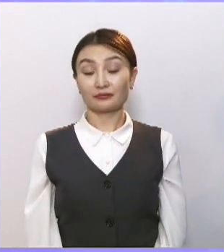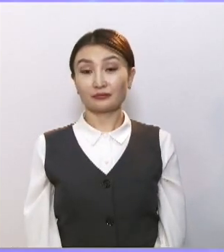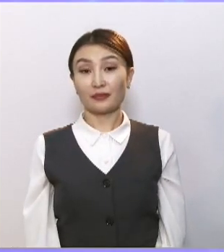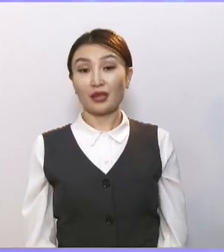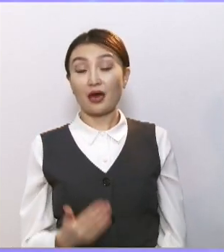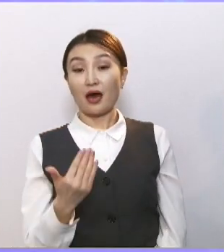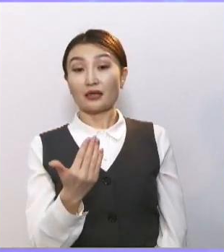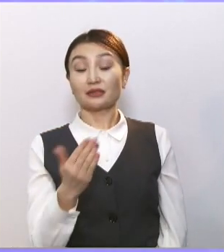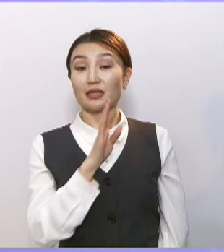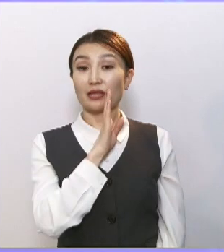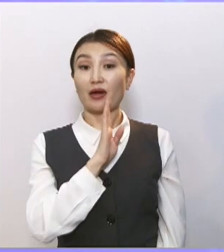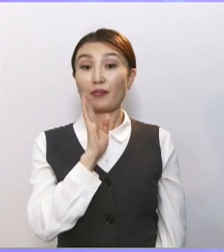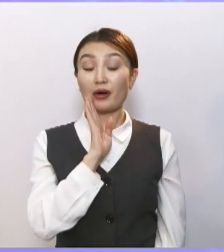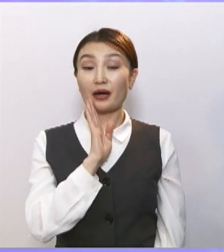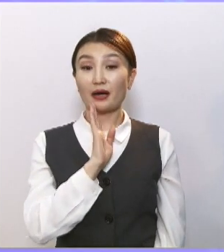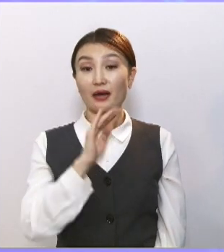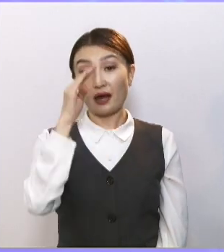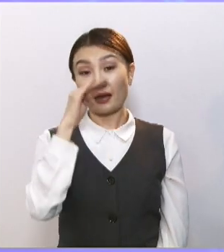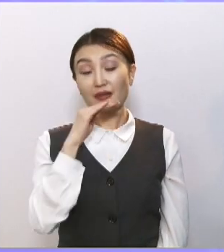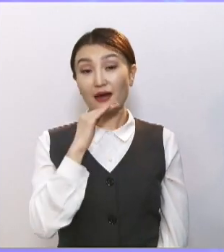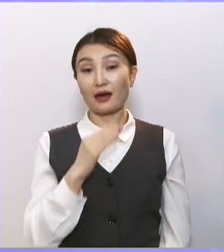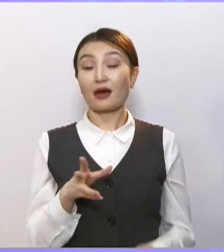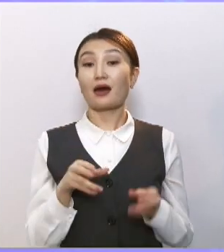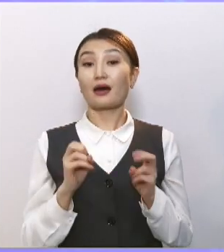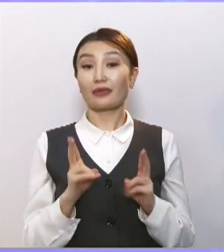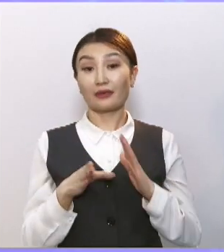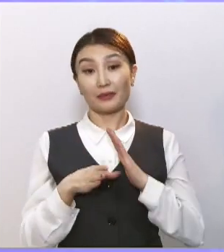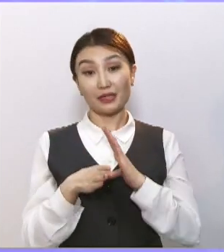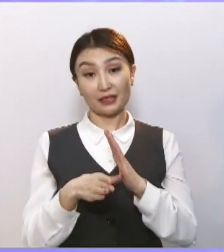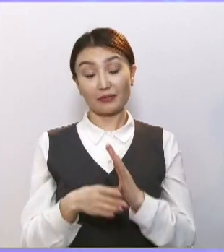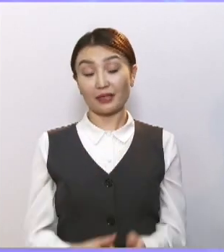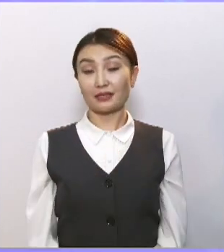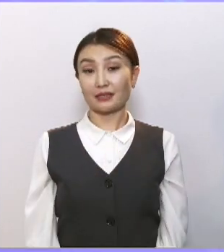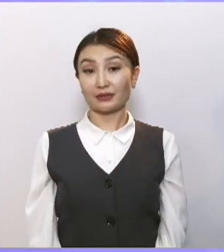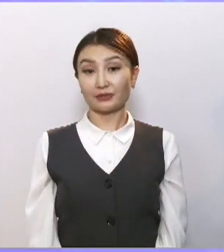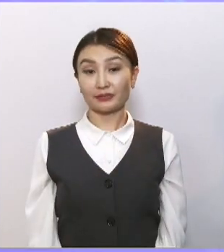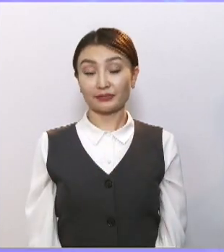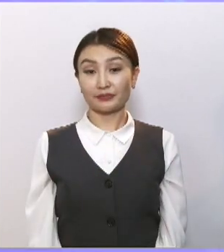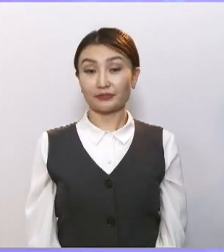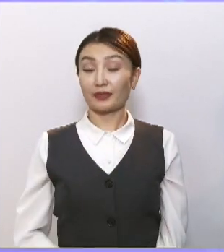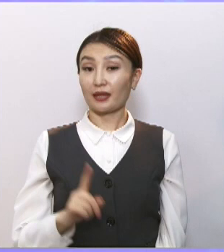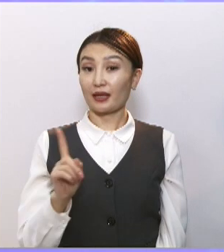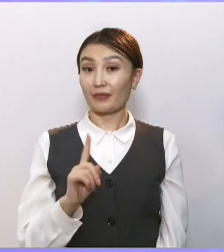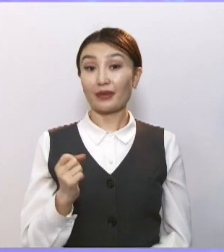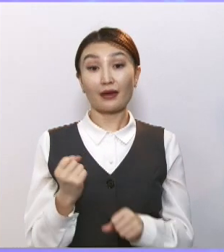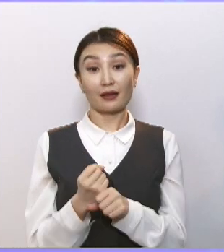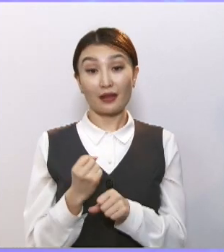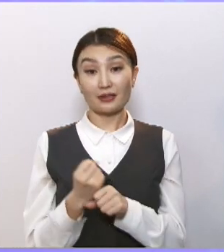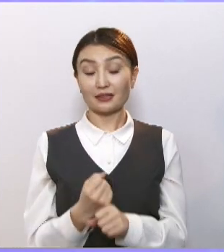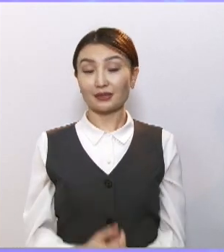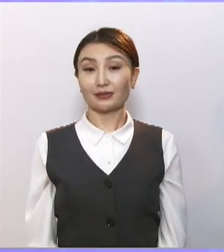А сен апаңа, атаңа кантип жардам бересиң? Эмне